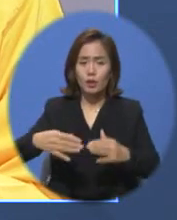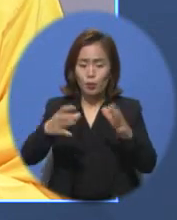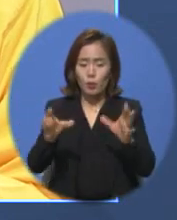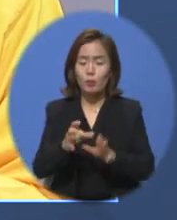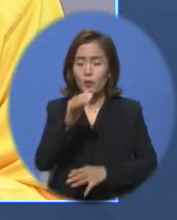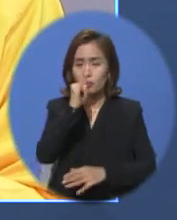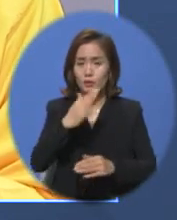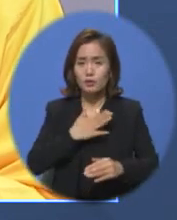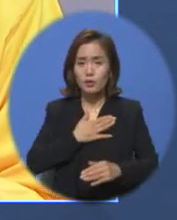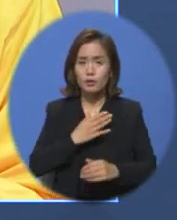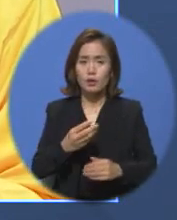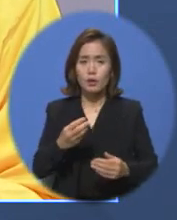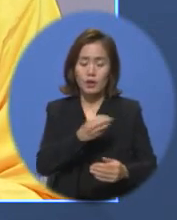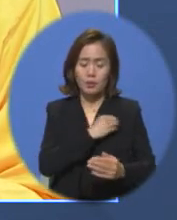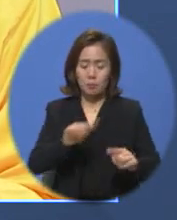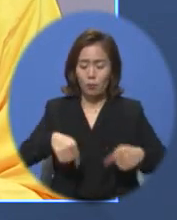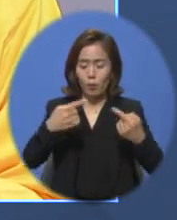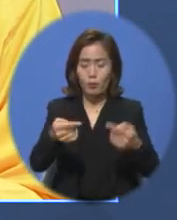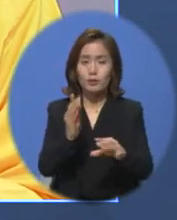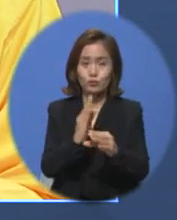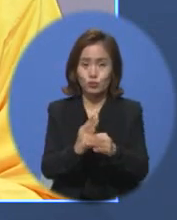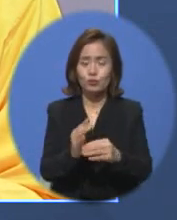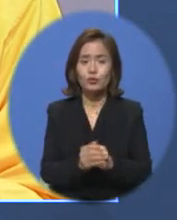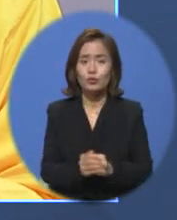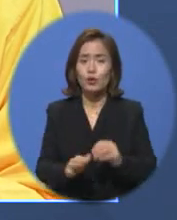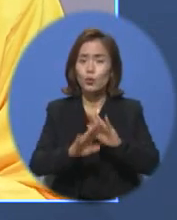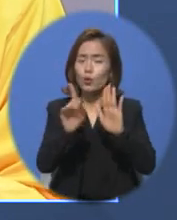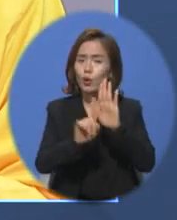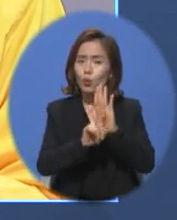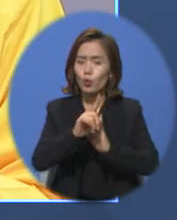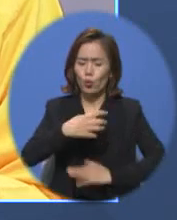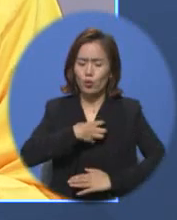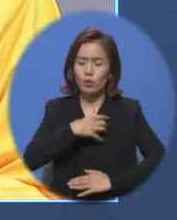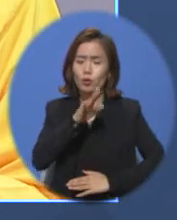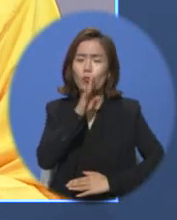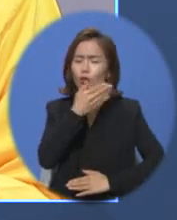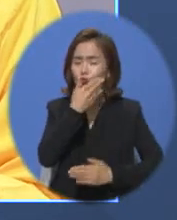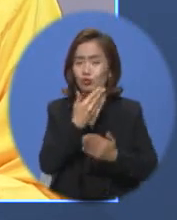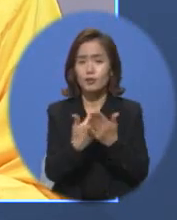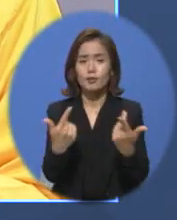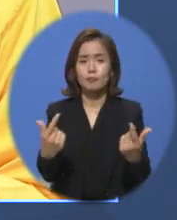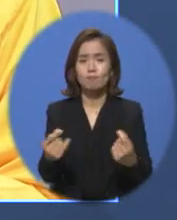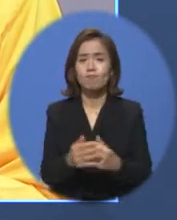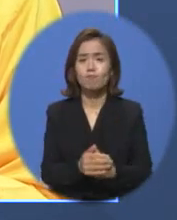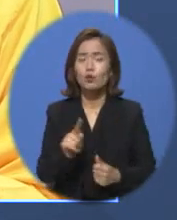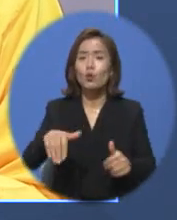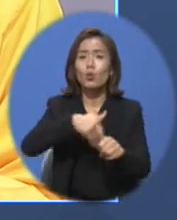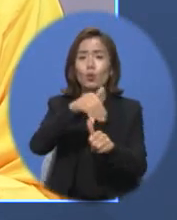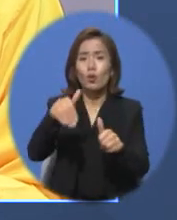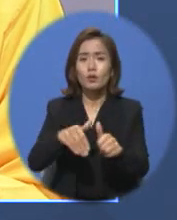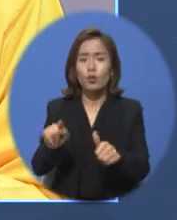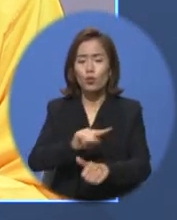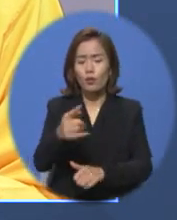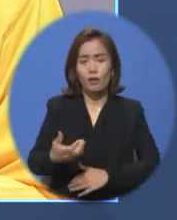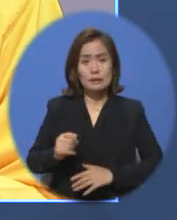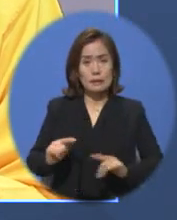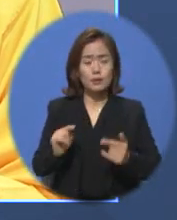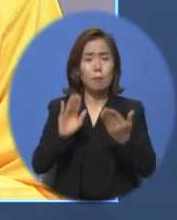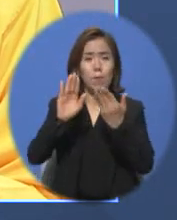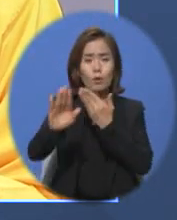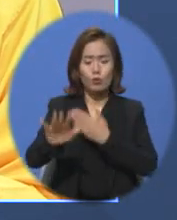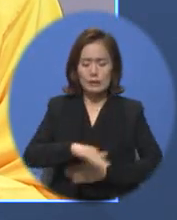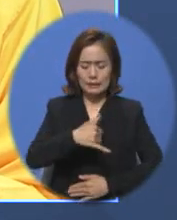라고생각합니다. 저도그단체의회원입니다.기후 위기는매우중요합니다.이 환경은우리의것이아닙니다.그것은